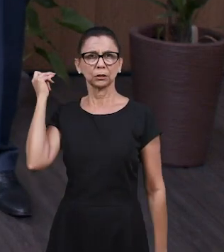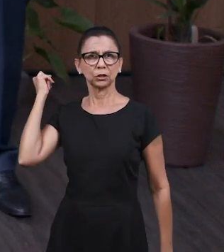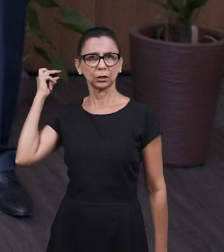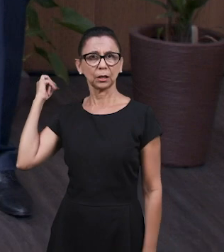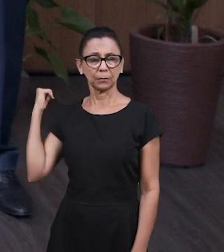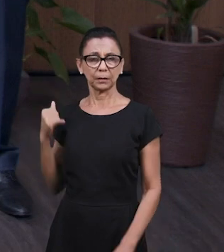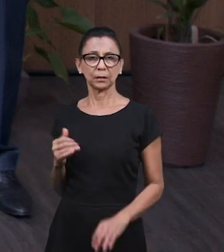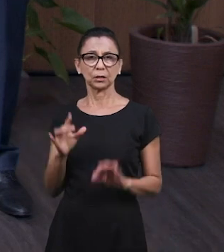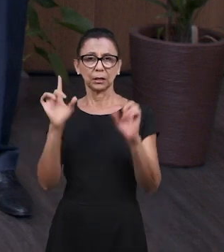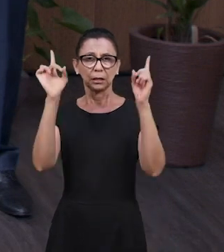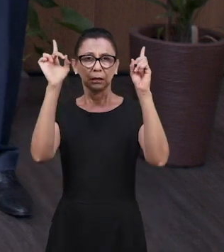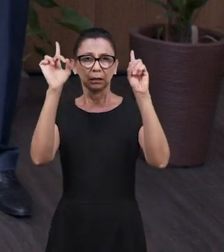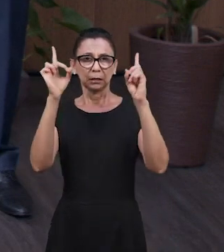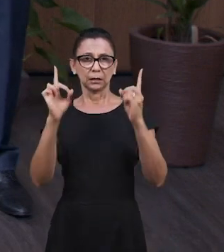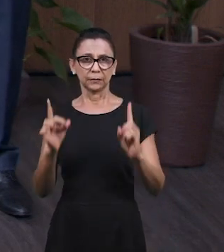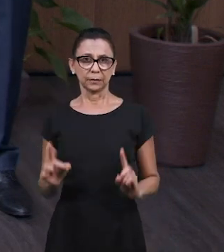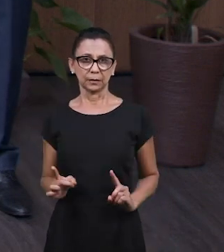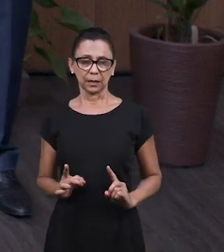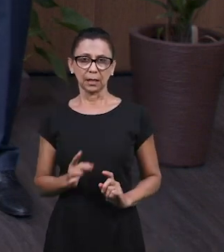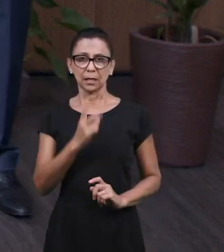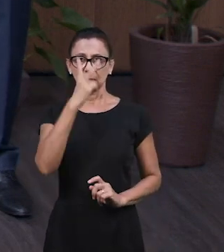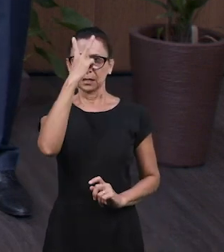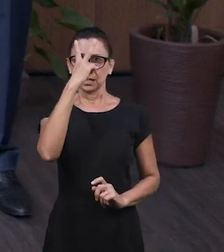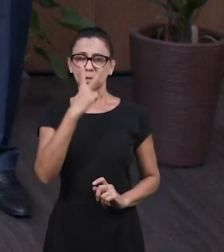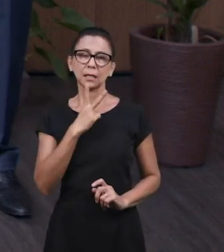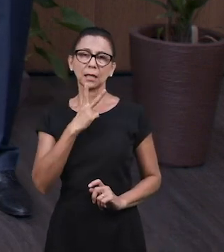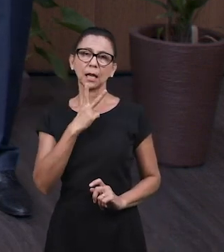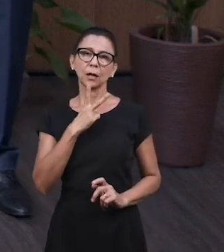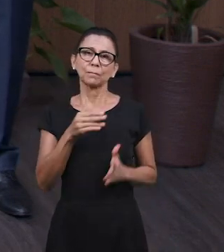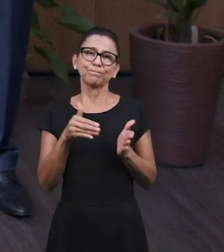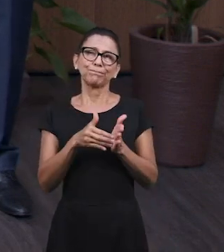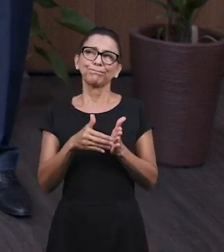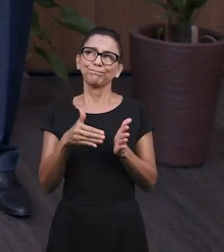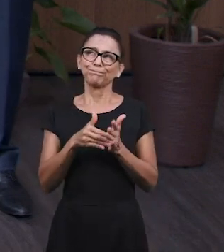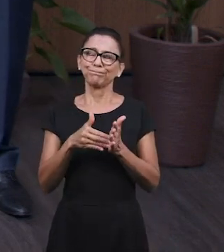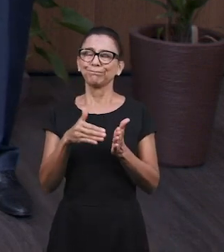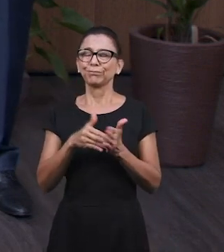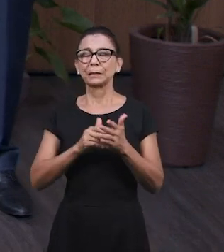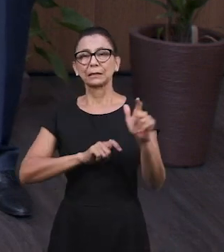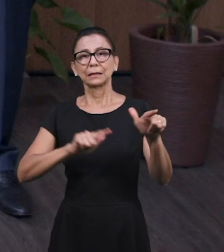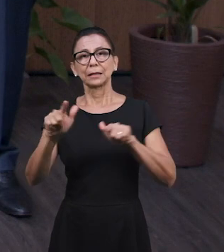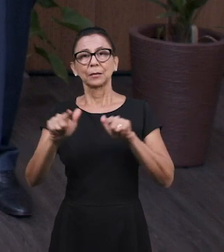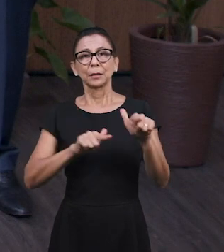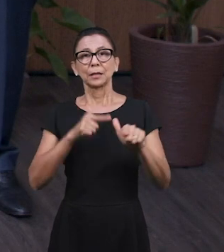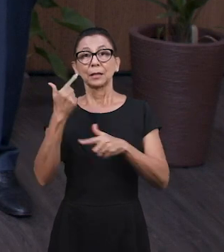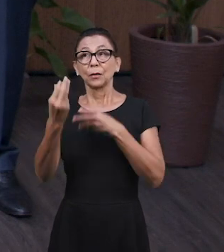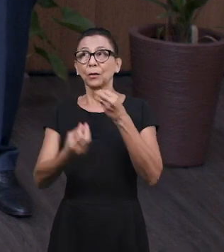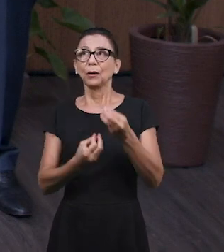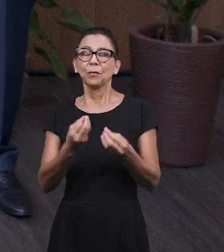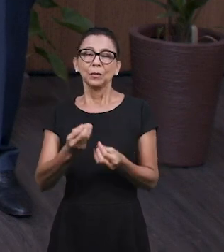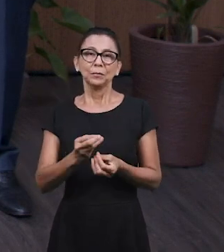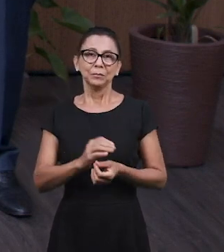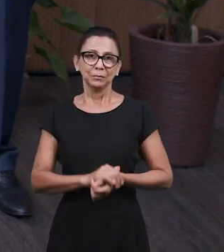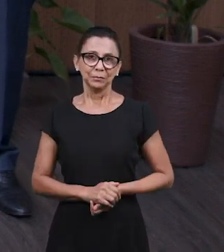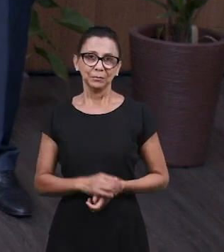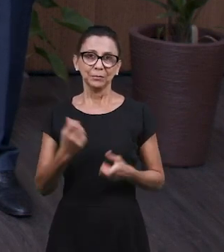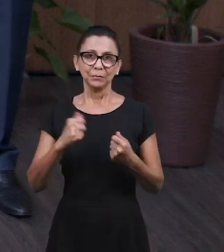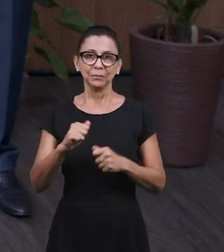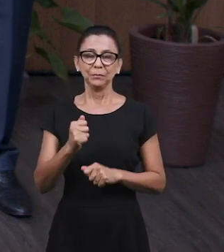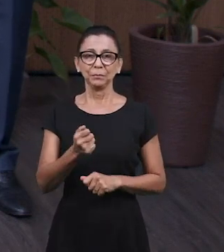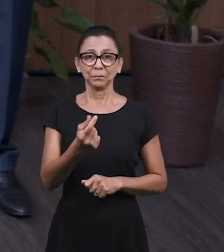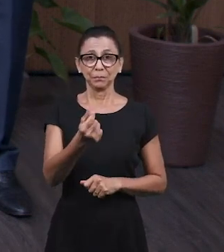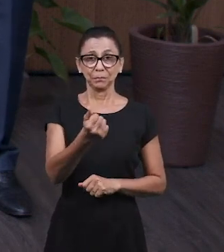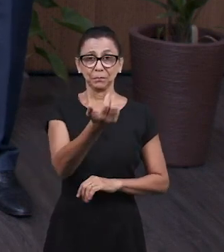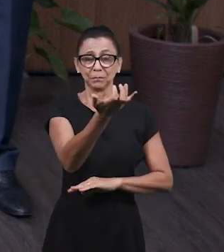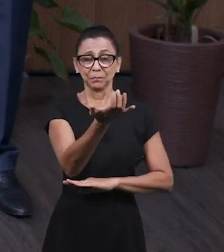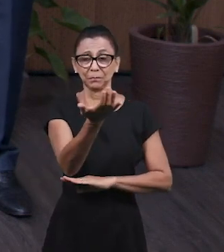aveugle, et à cette époque, cette déficience l'empêchait de travailler et de se